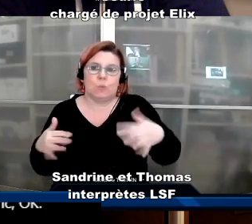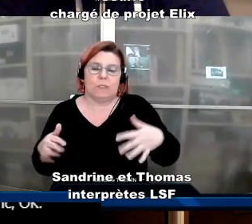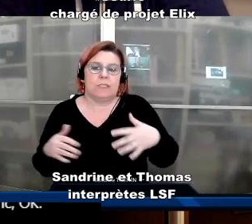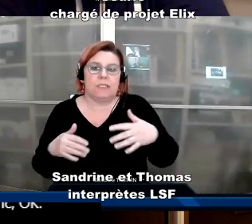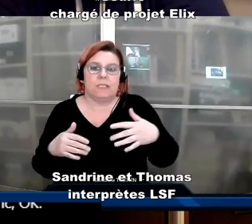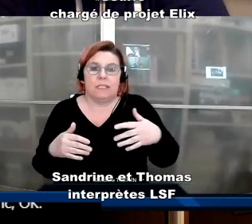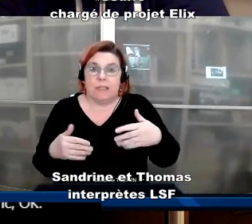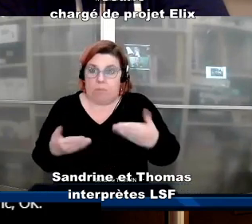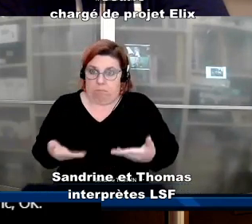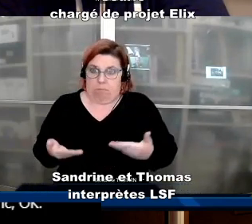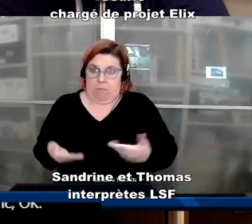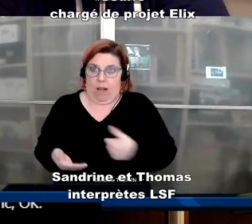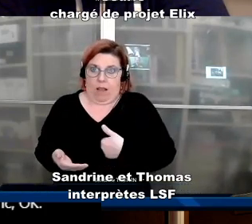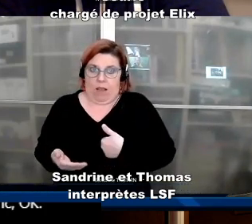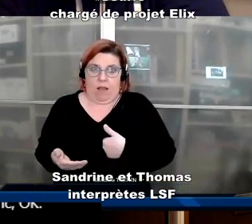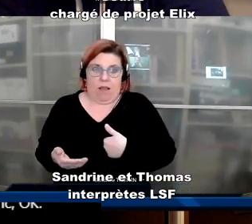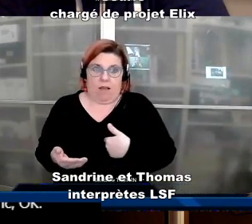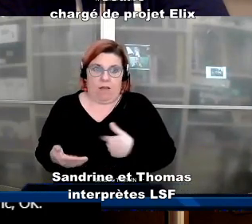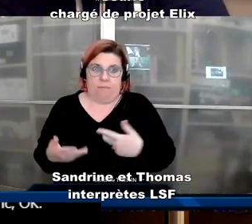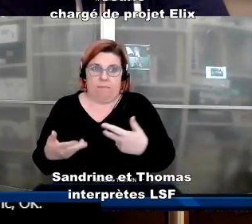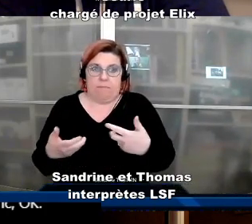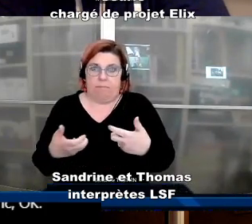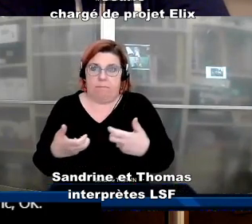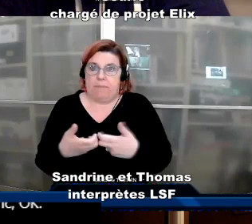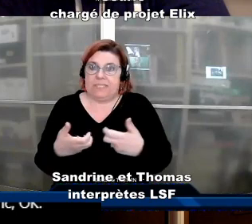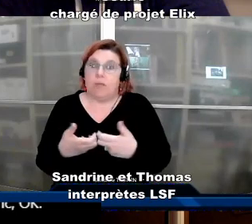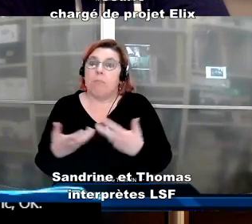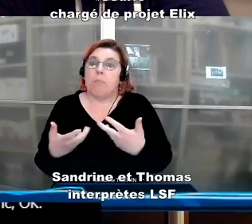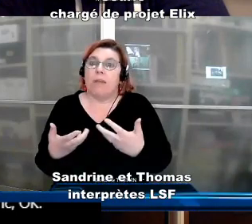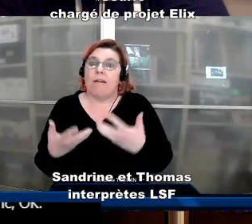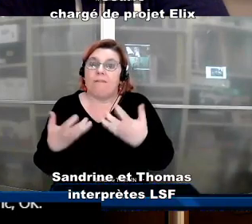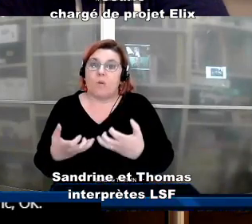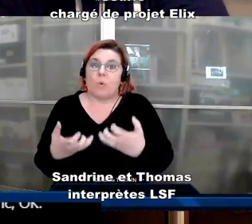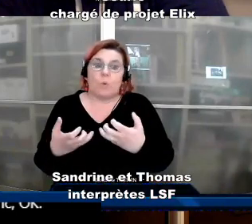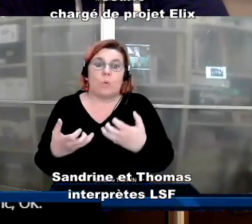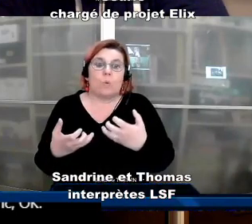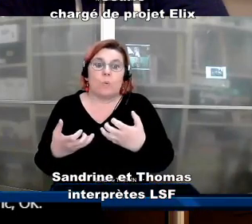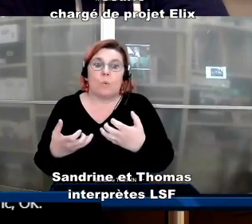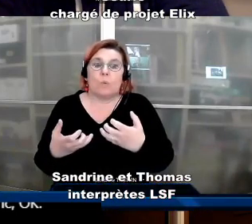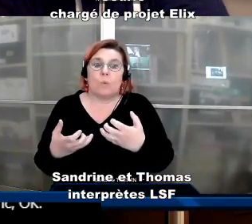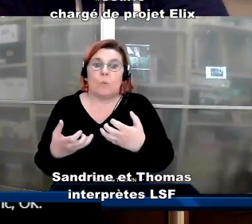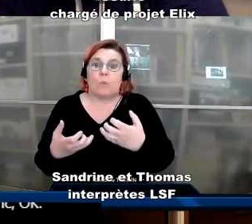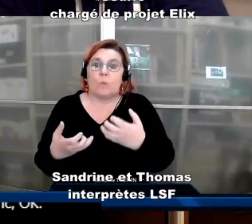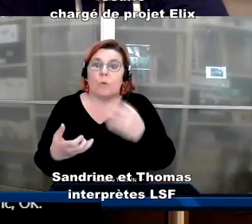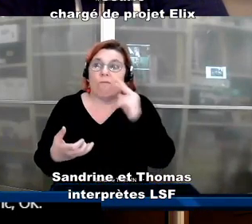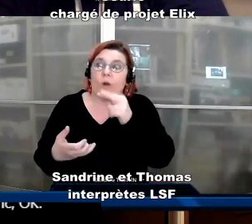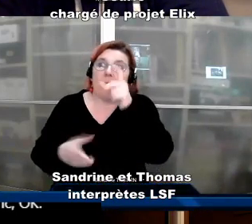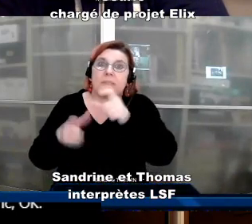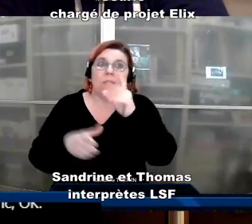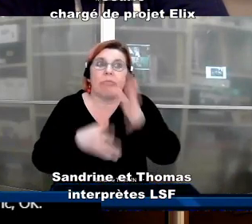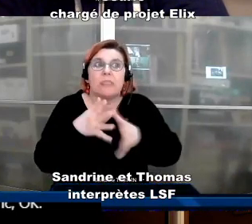moi actuellement, si je veux voir des personnes signer à part ma professeure,